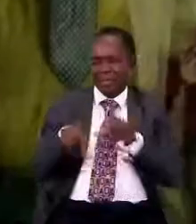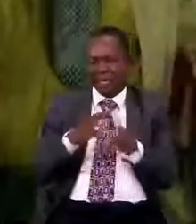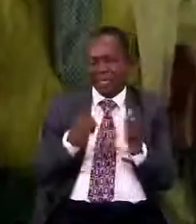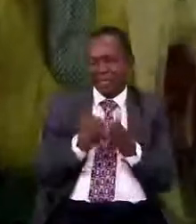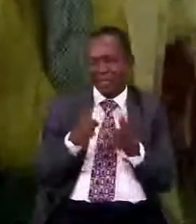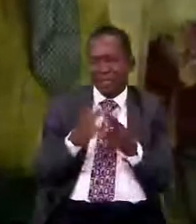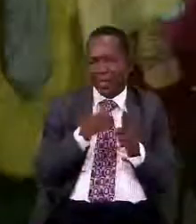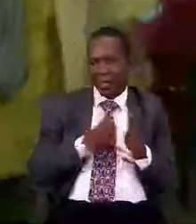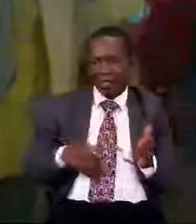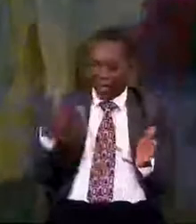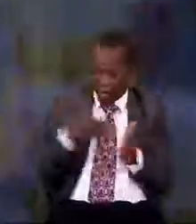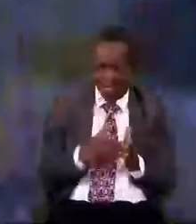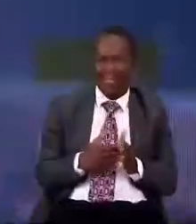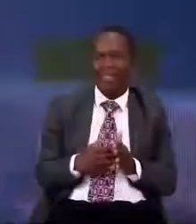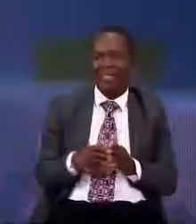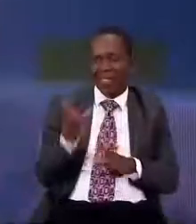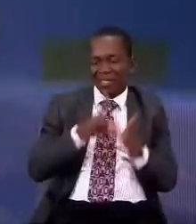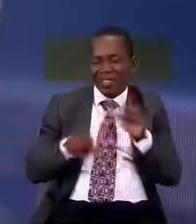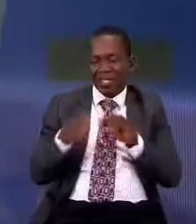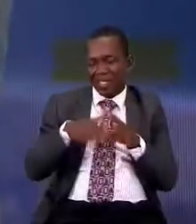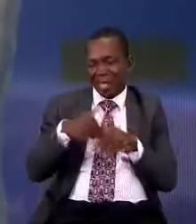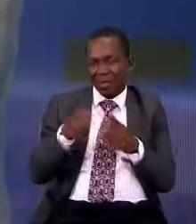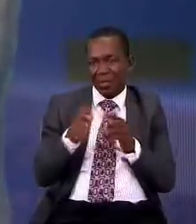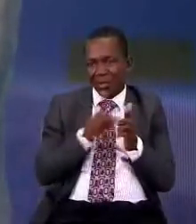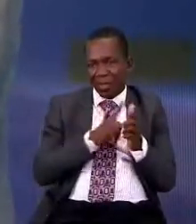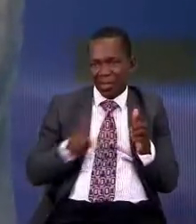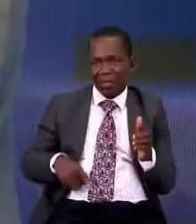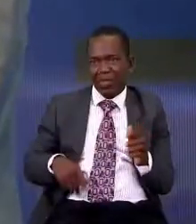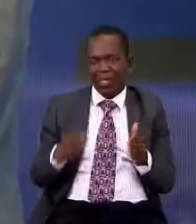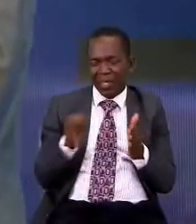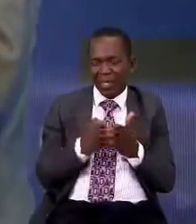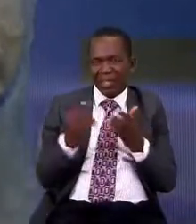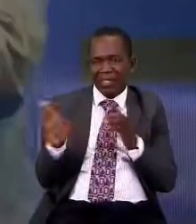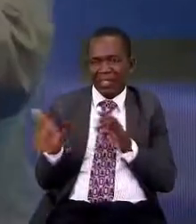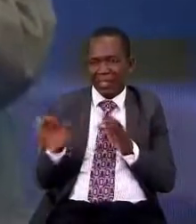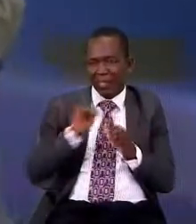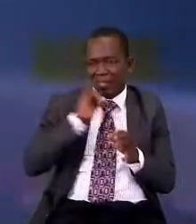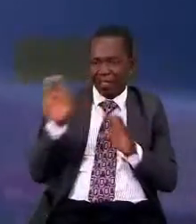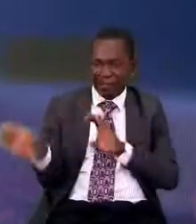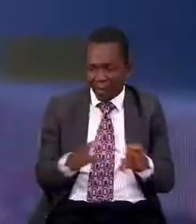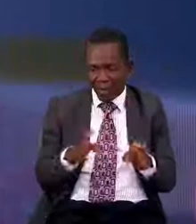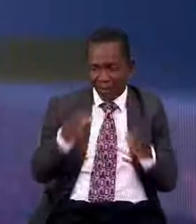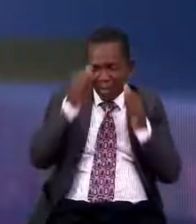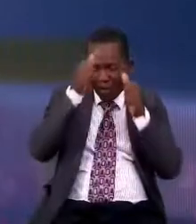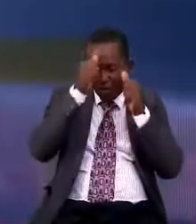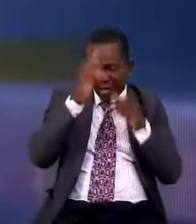C'est fait. Père, au nom de Jésus-Christ,